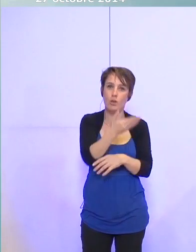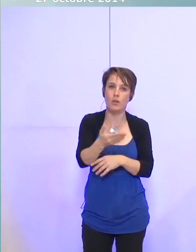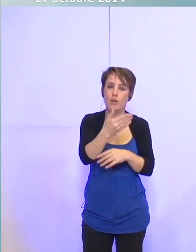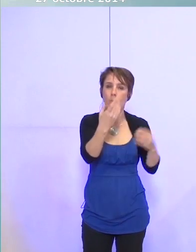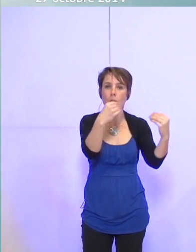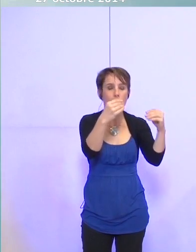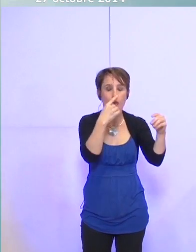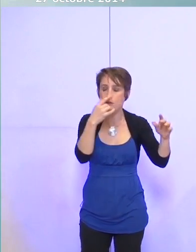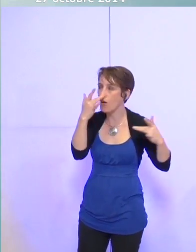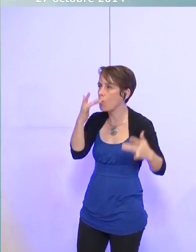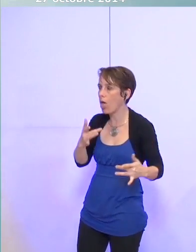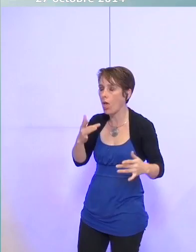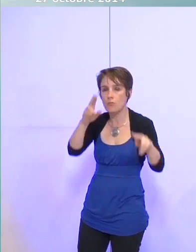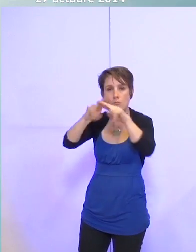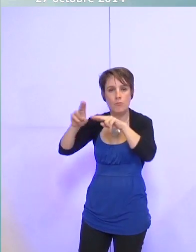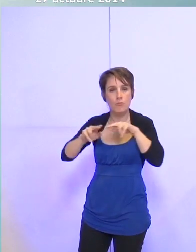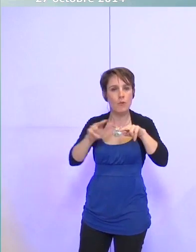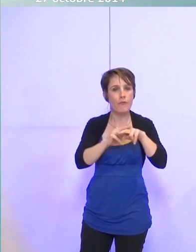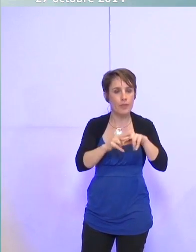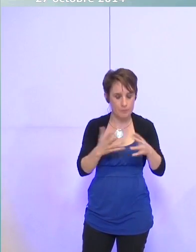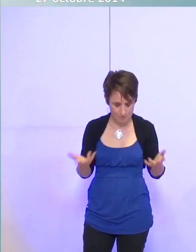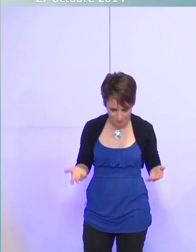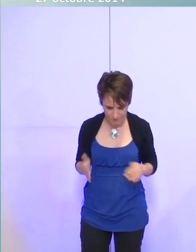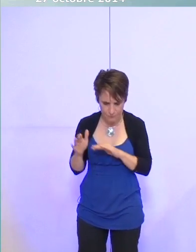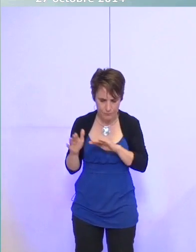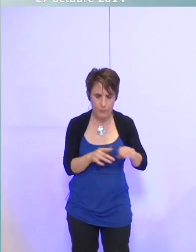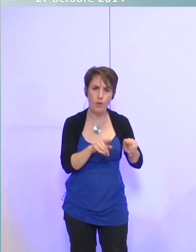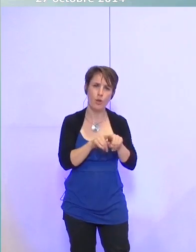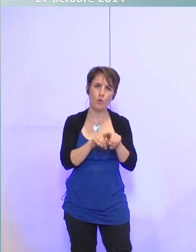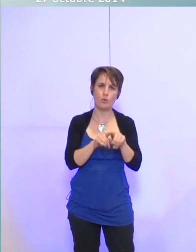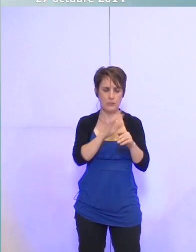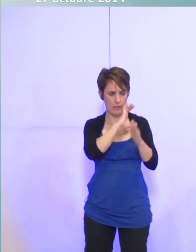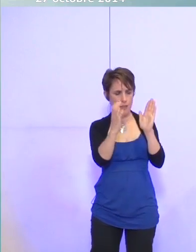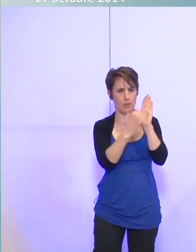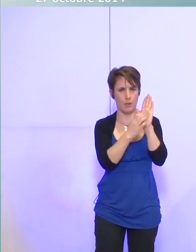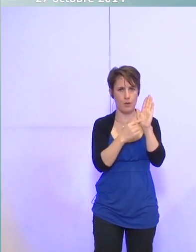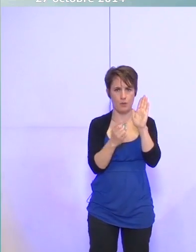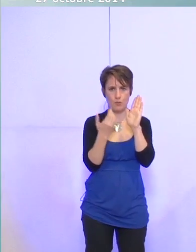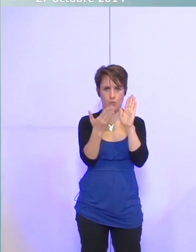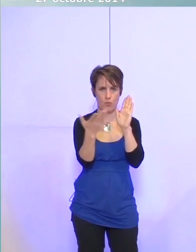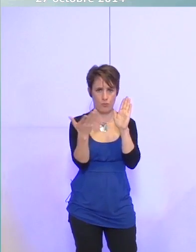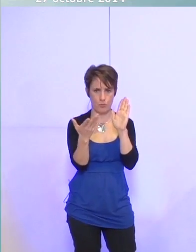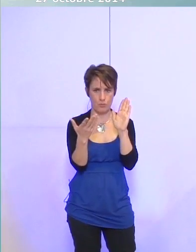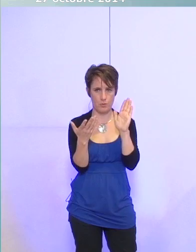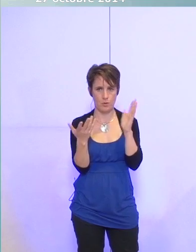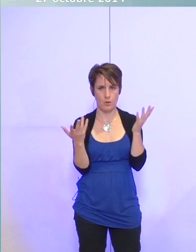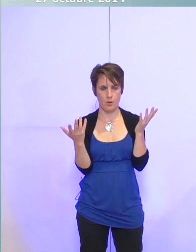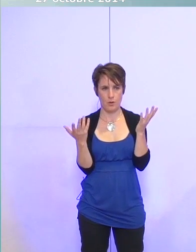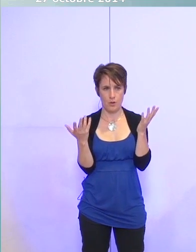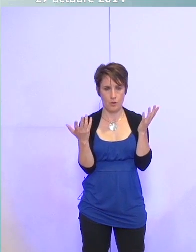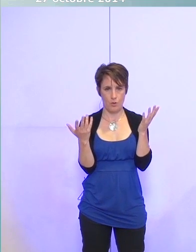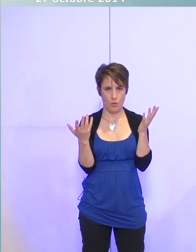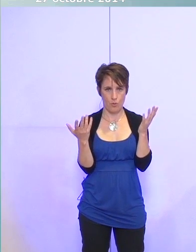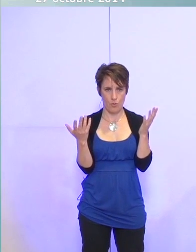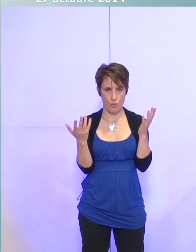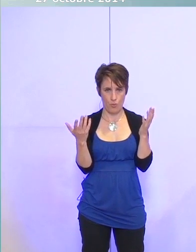sud. Enfin, dans cette délibération, nous vous proposons de permettre la reprise des trottoirs